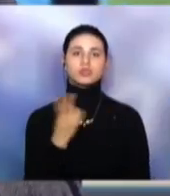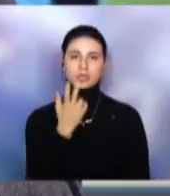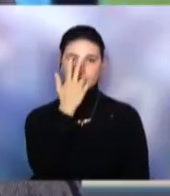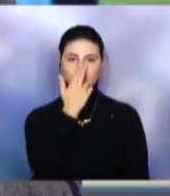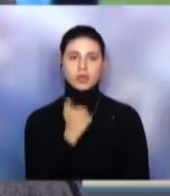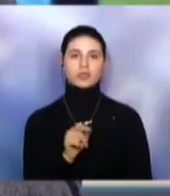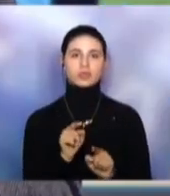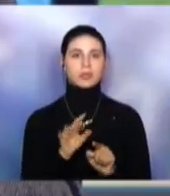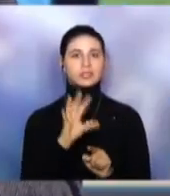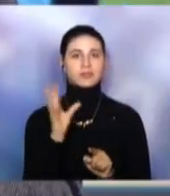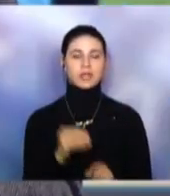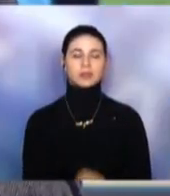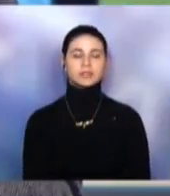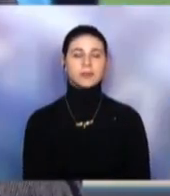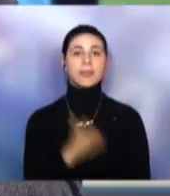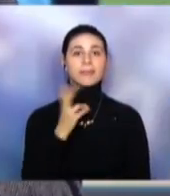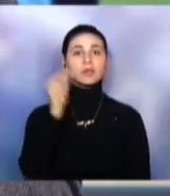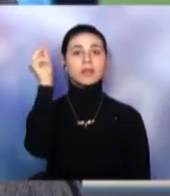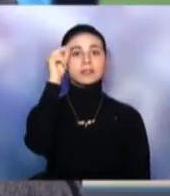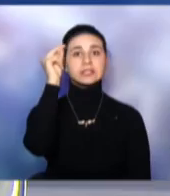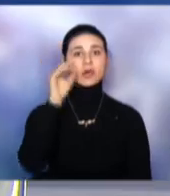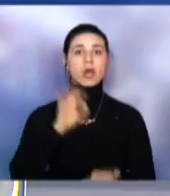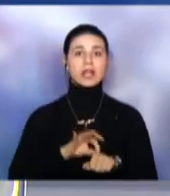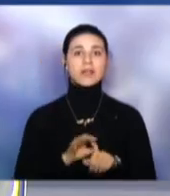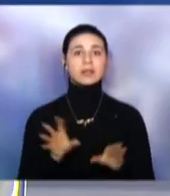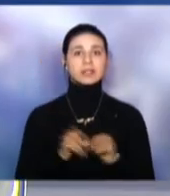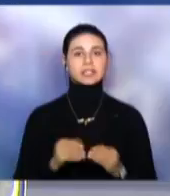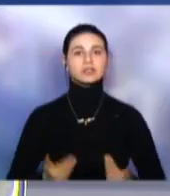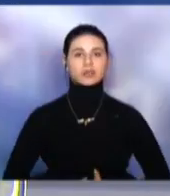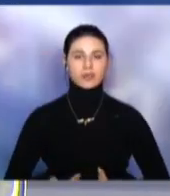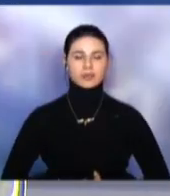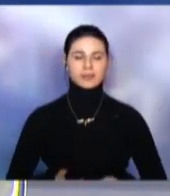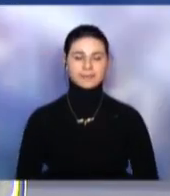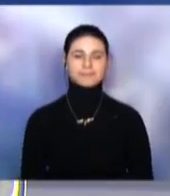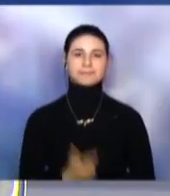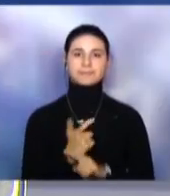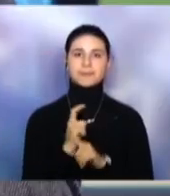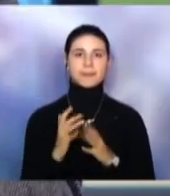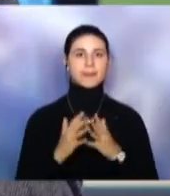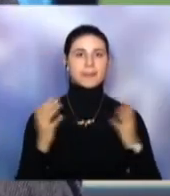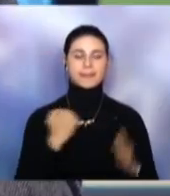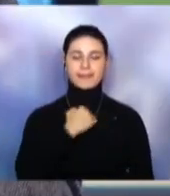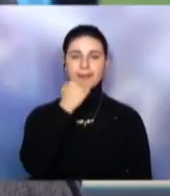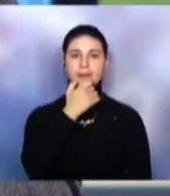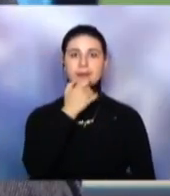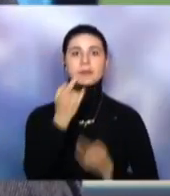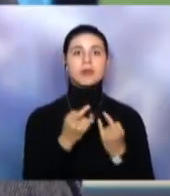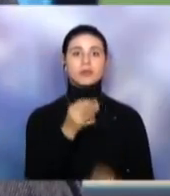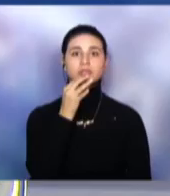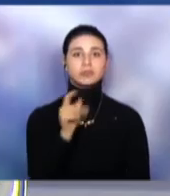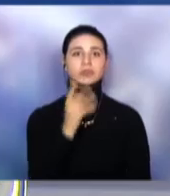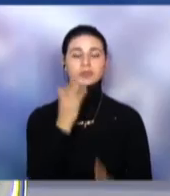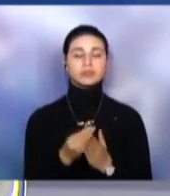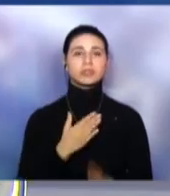ადამიანი ამას. და ისწავლოთ თანაცხოვრება დაავადებას. ძალიან დიდი მადლობა ბატონო კახა ჩვენთან სტუმრობისთვის. მაყურებელს შევახსენებ, რომ